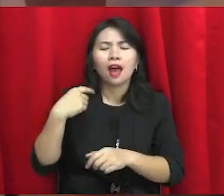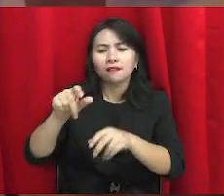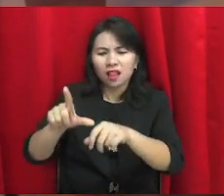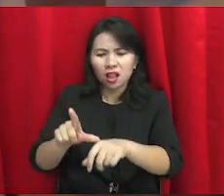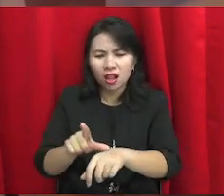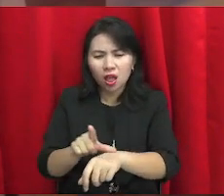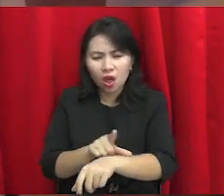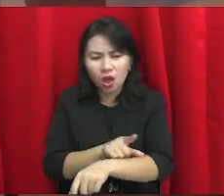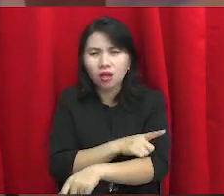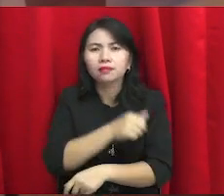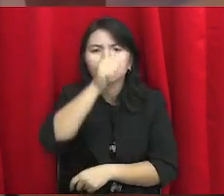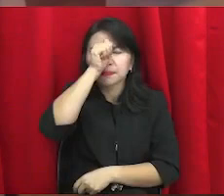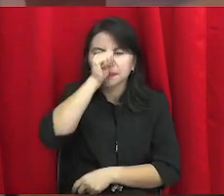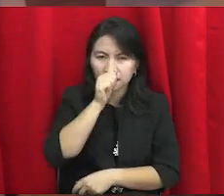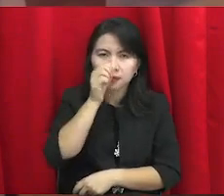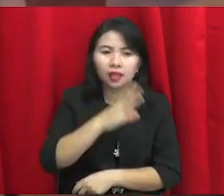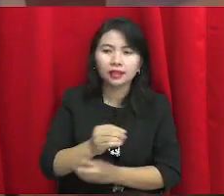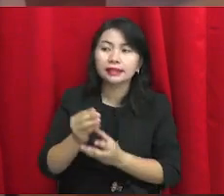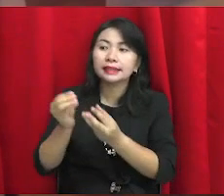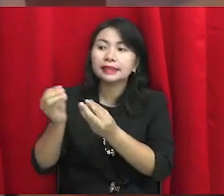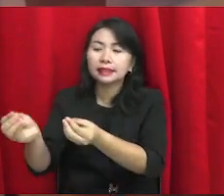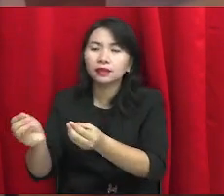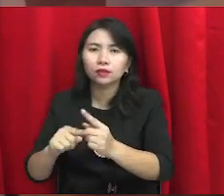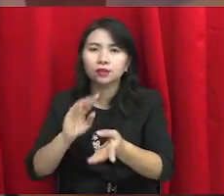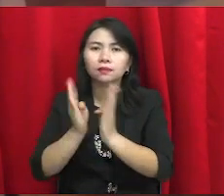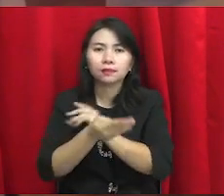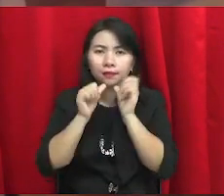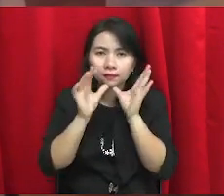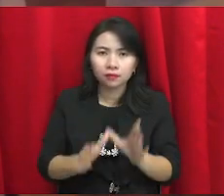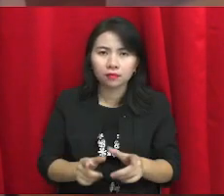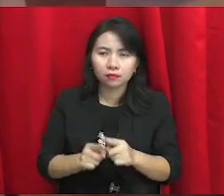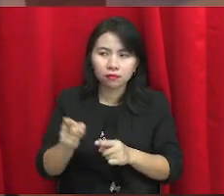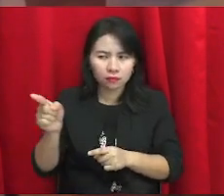Handa mong ubusin ang resources mo para lang maging blessing ka sa kanya.